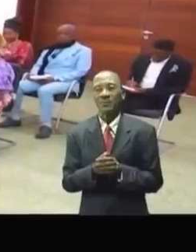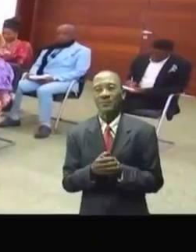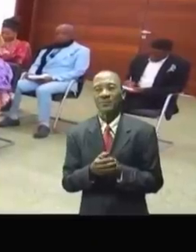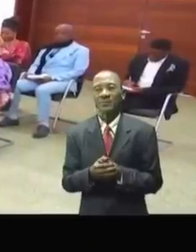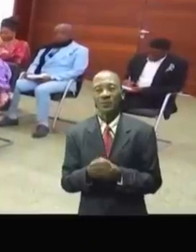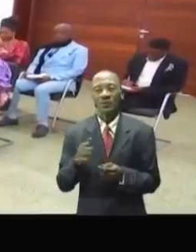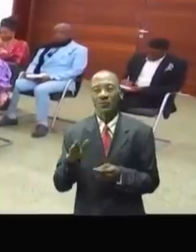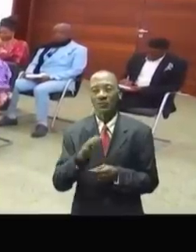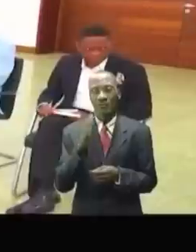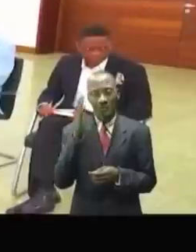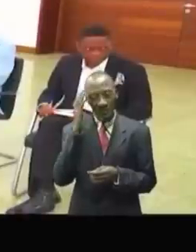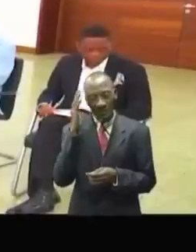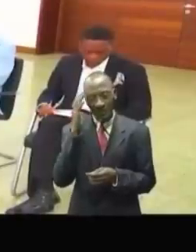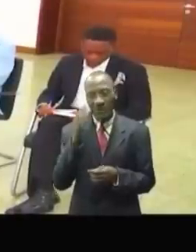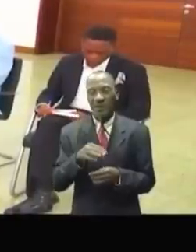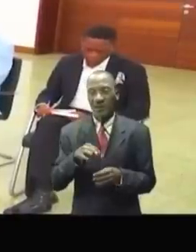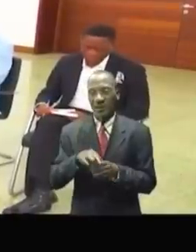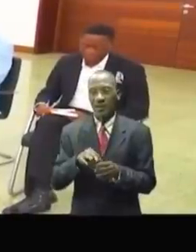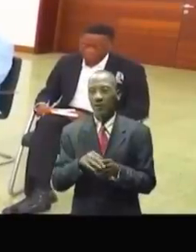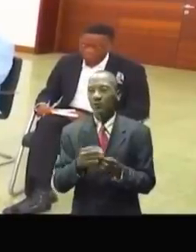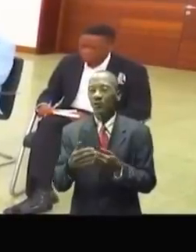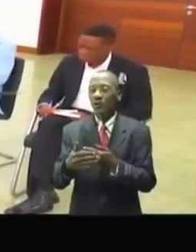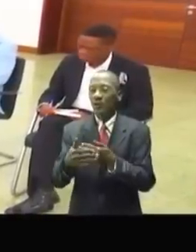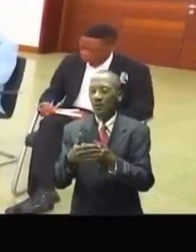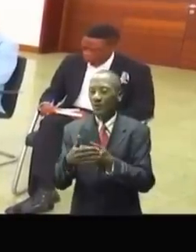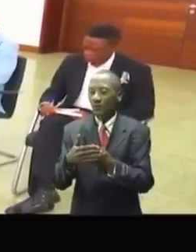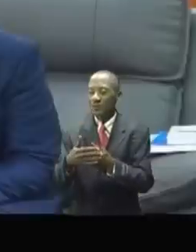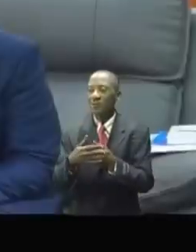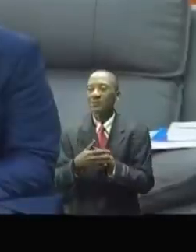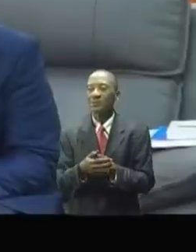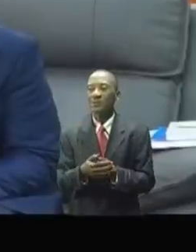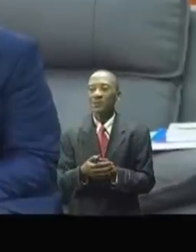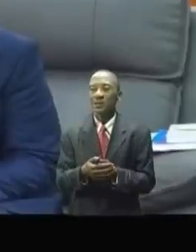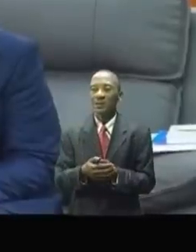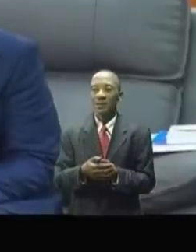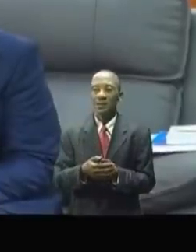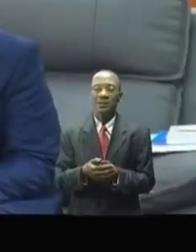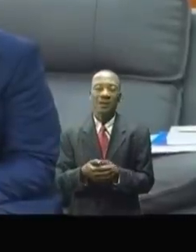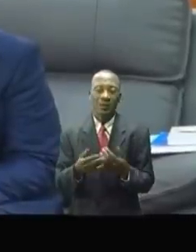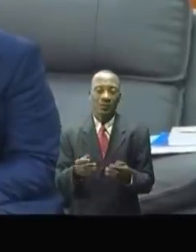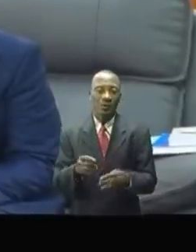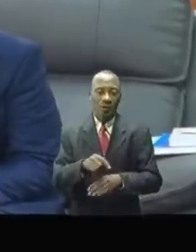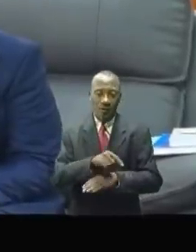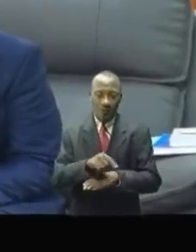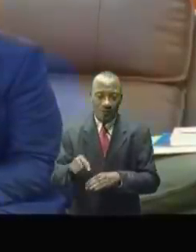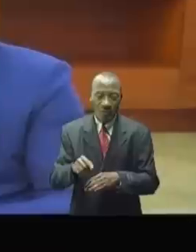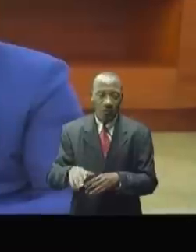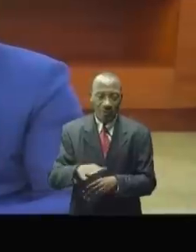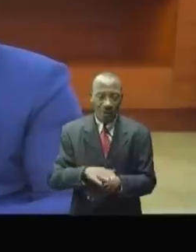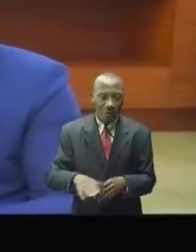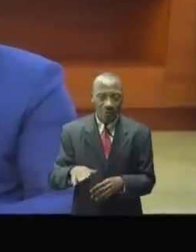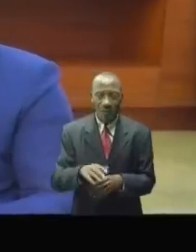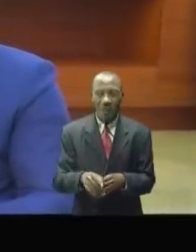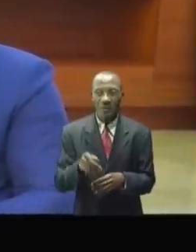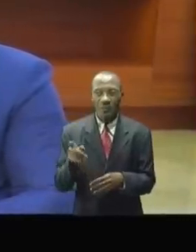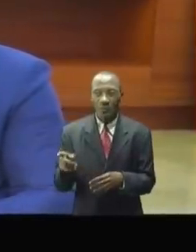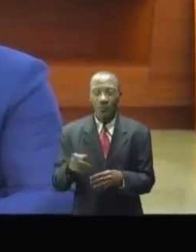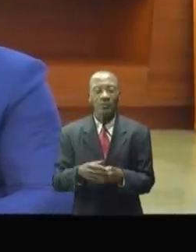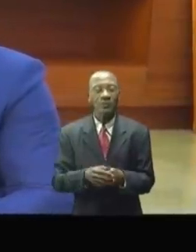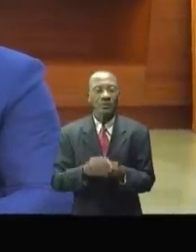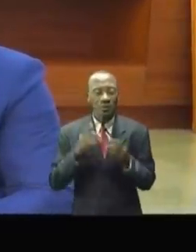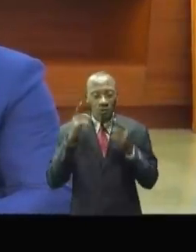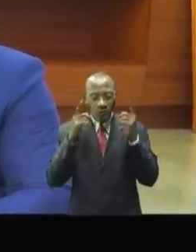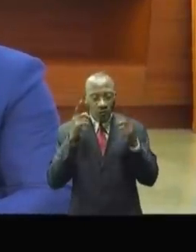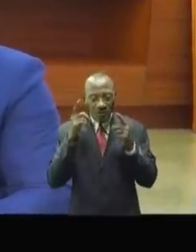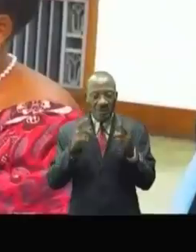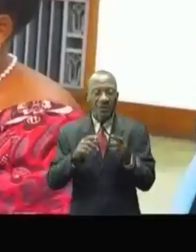tous les niveaux. Notons que ces échanges avec les membres du bureau du Sénat ont eu lieu le jour même où la Chambre haute du Parlement